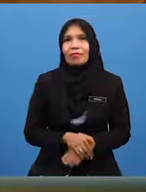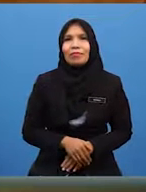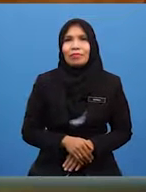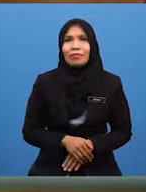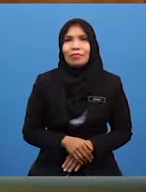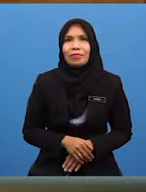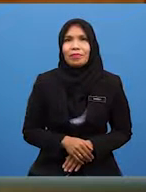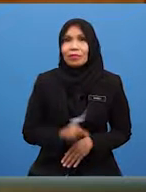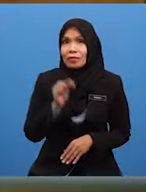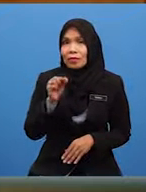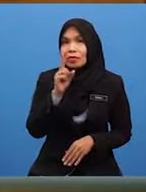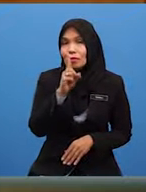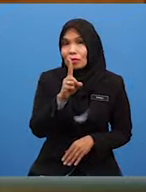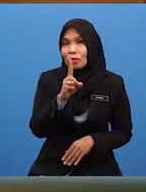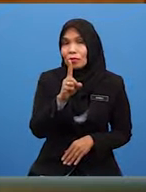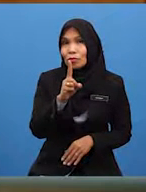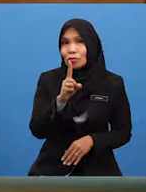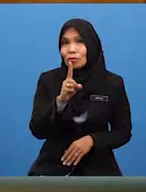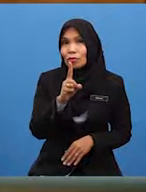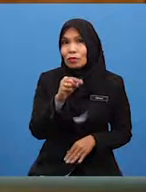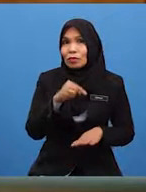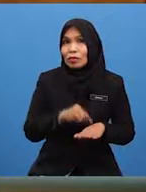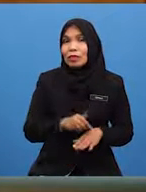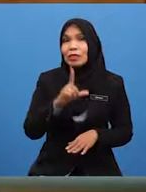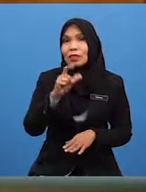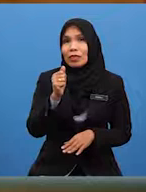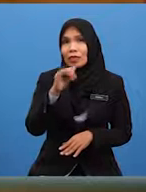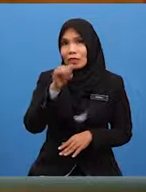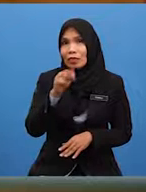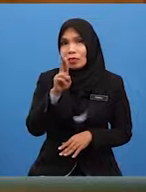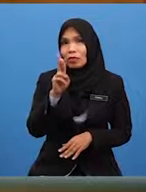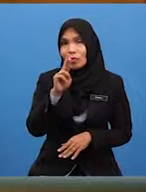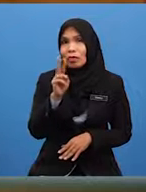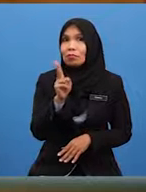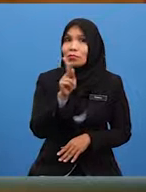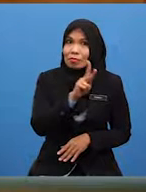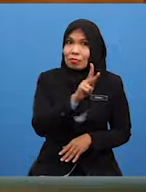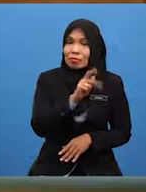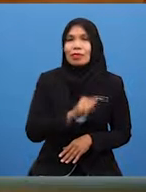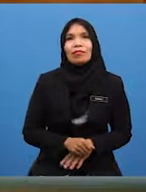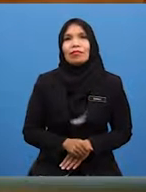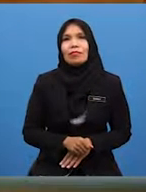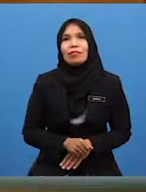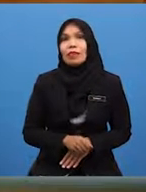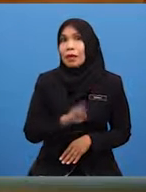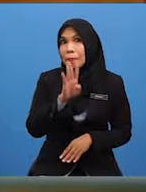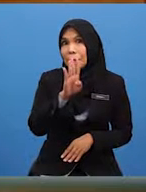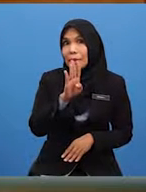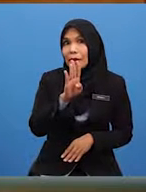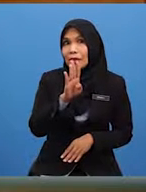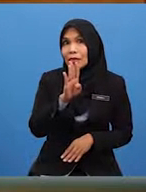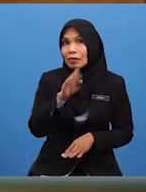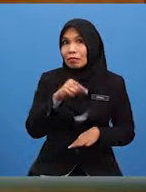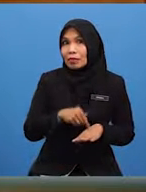1 berada pada lajur kiri, manakala titik 4 berada